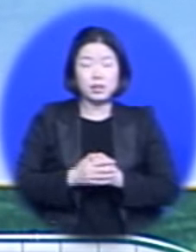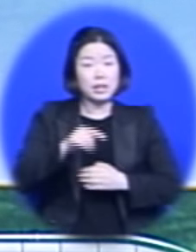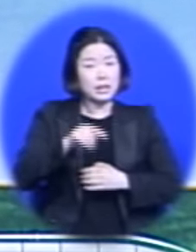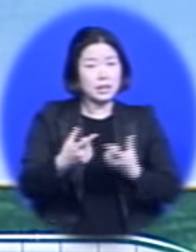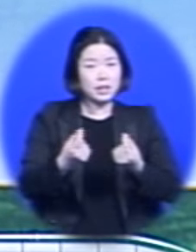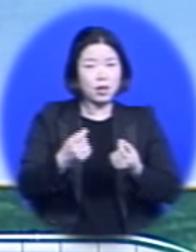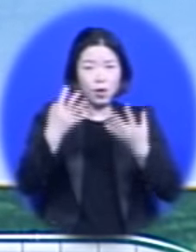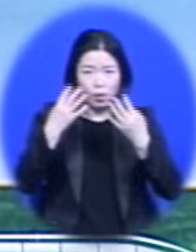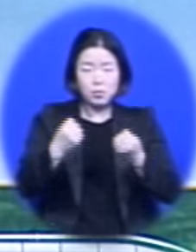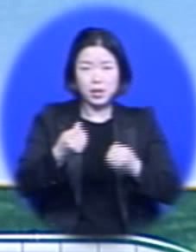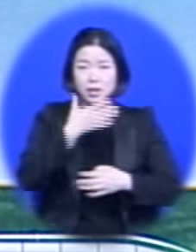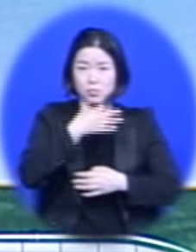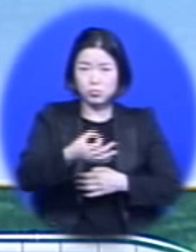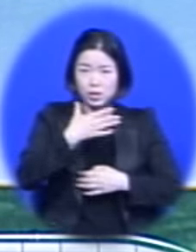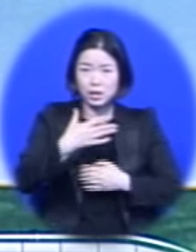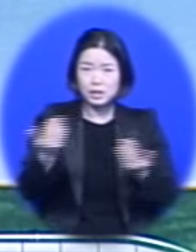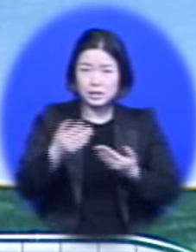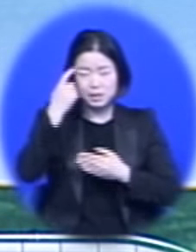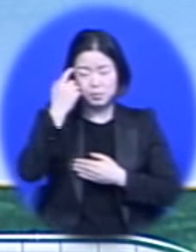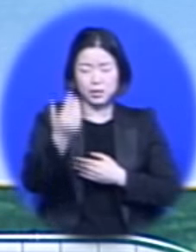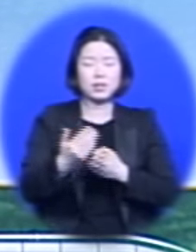이건 얼마나 불행한 일이겠습니까?